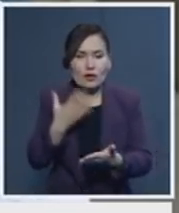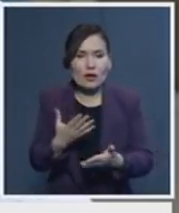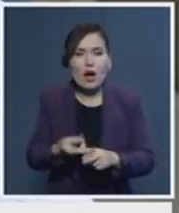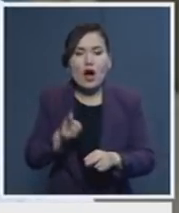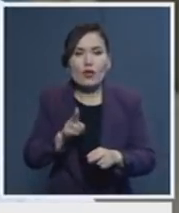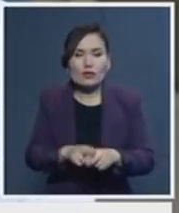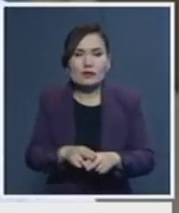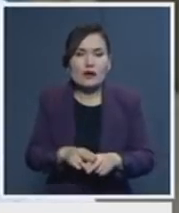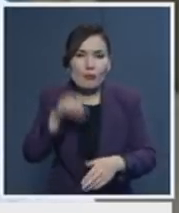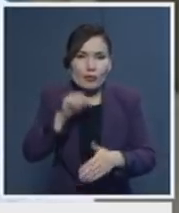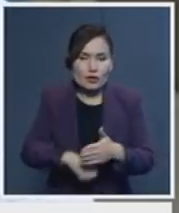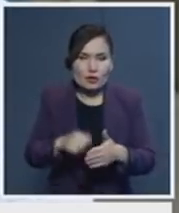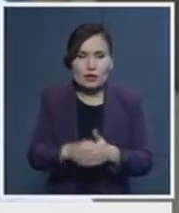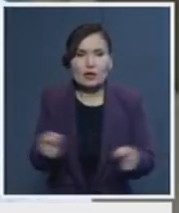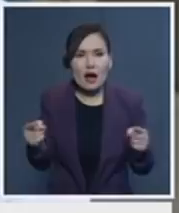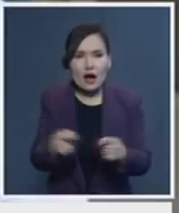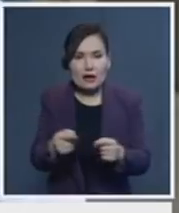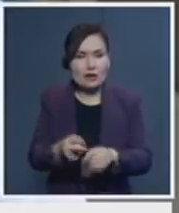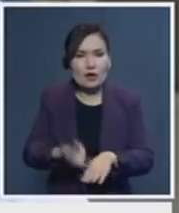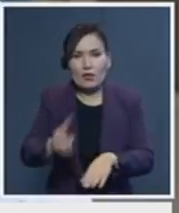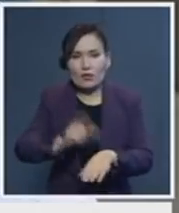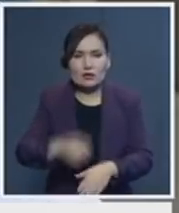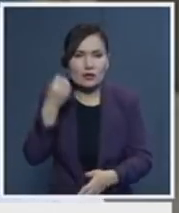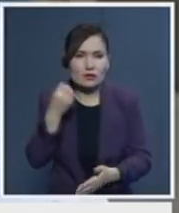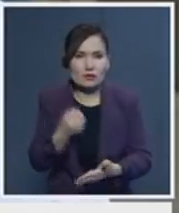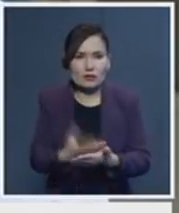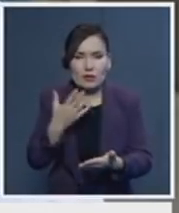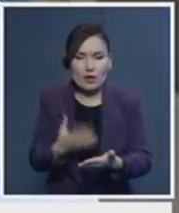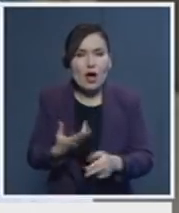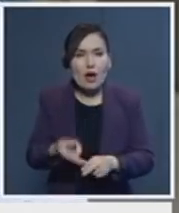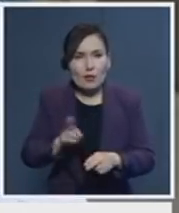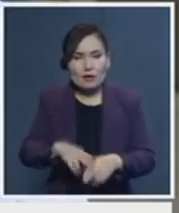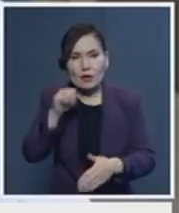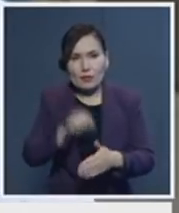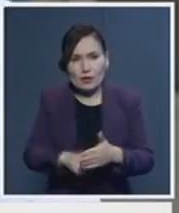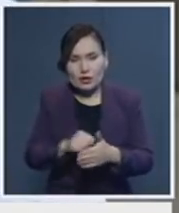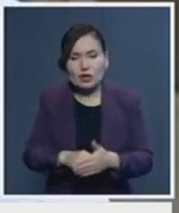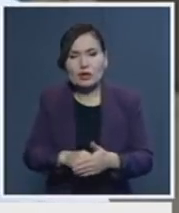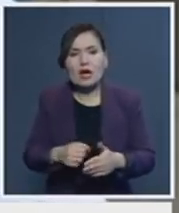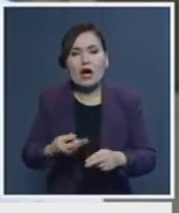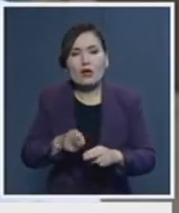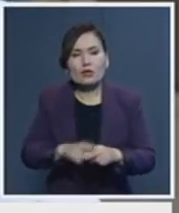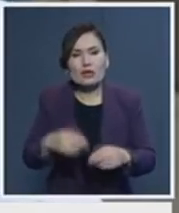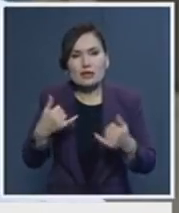берушінің бағаның қымбатқа беру, жалға беретін орындардың қымбат болуына байланысты. Бұған